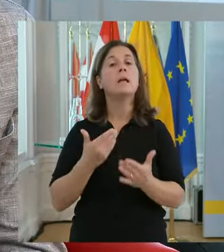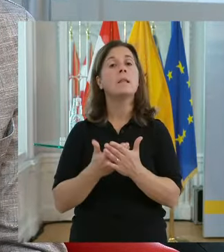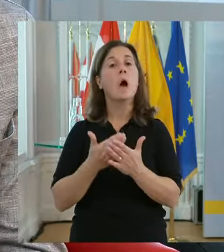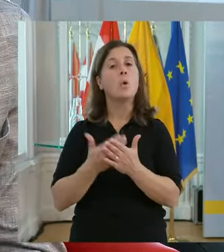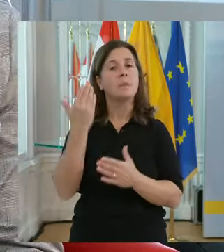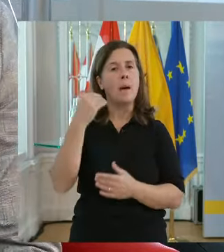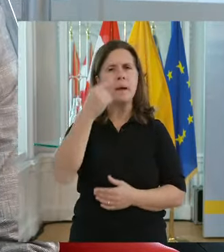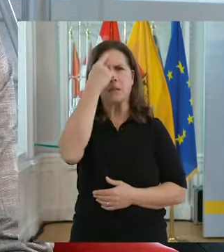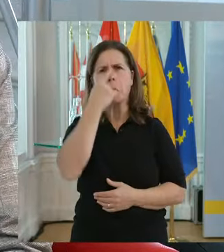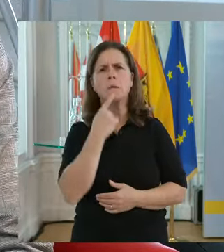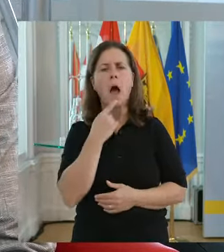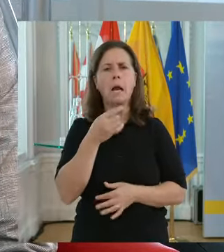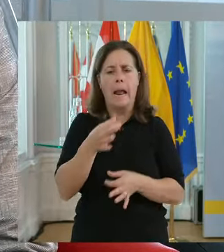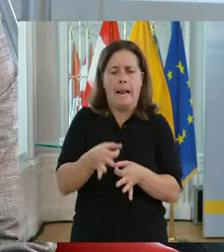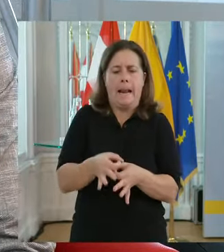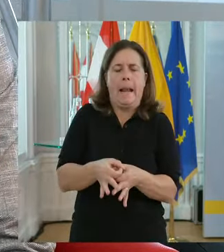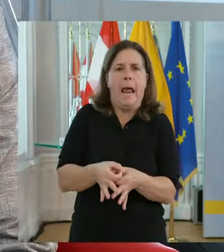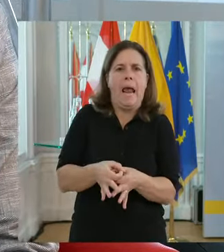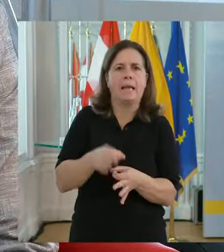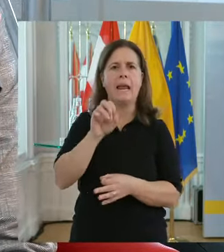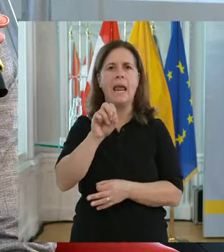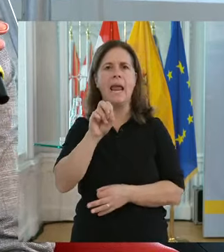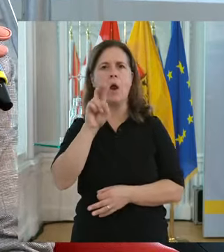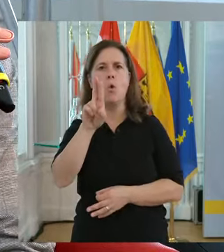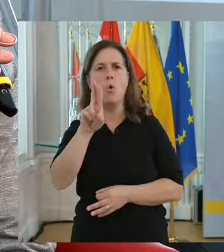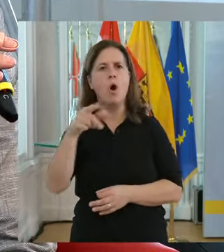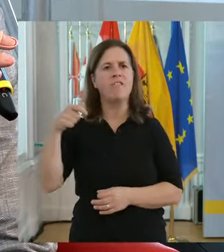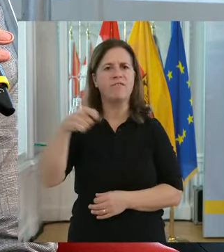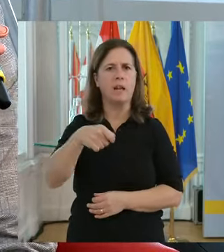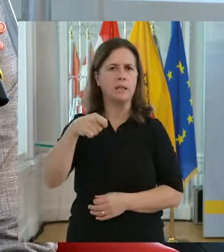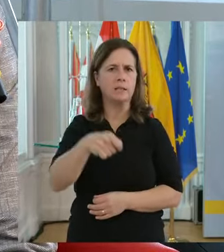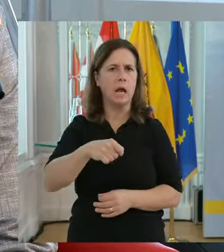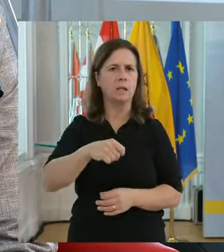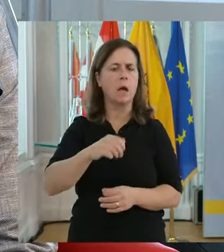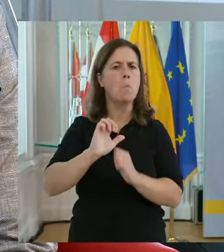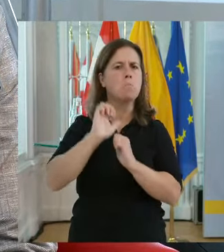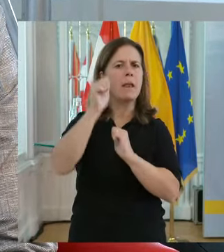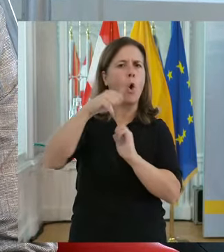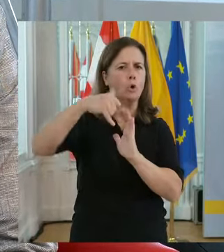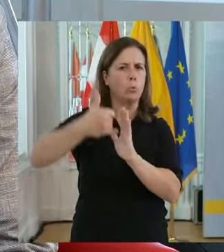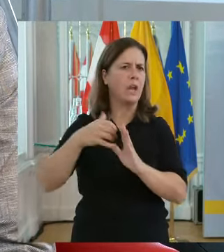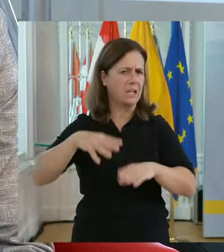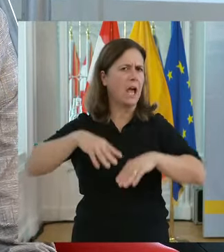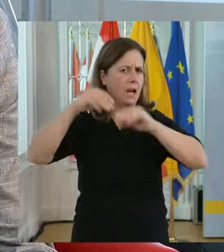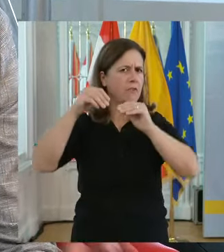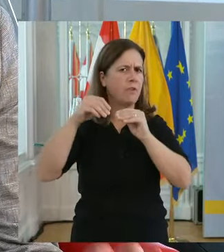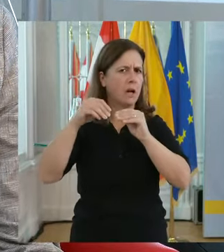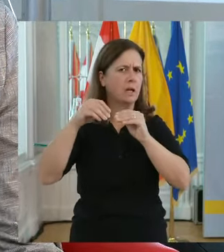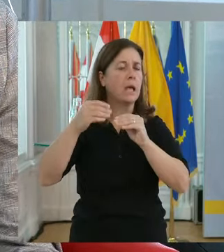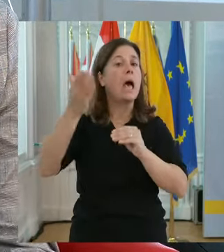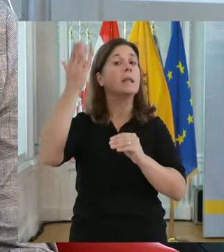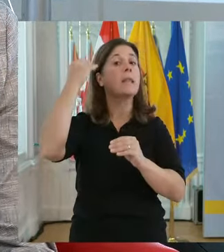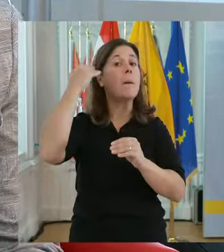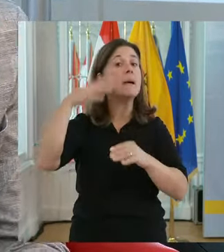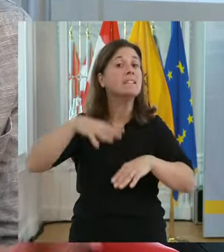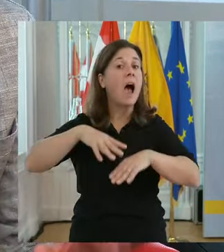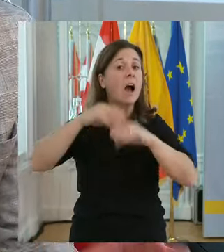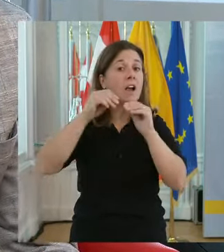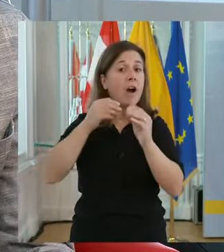als kleines EU-finanziertes Pilotprojekt gegründet und wir haben damals das begonnen,